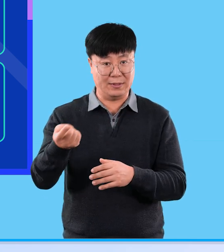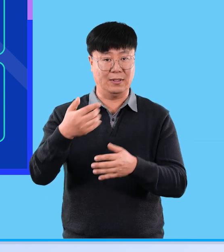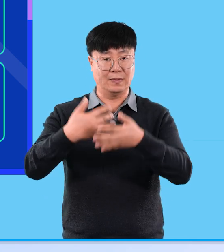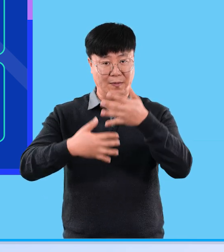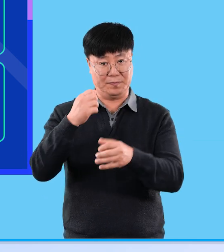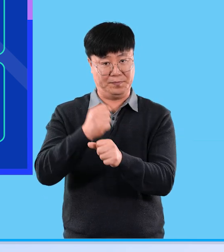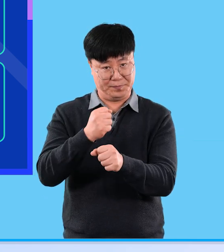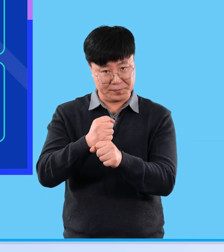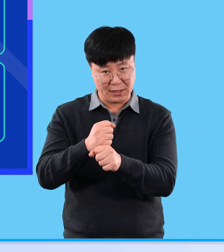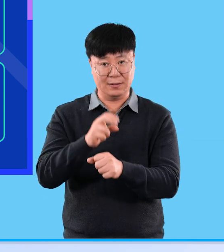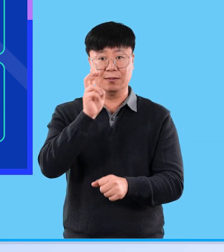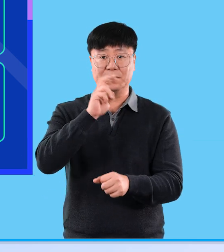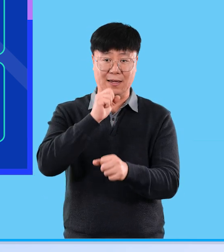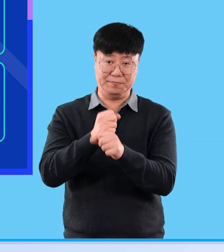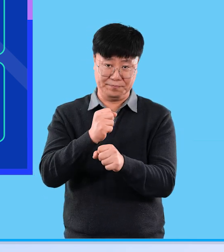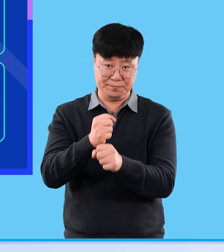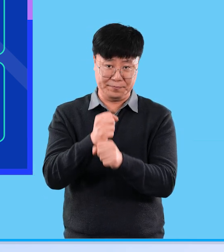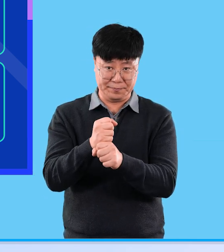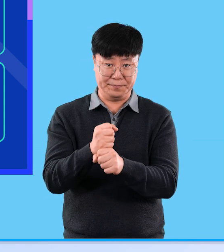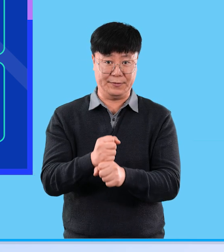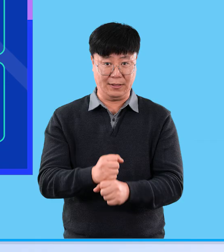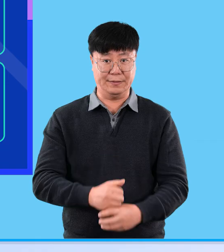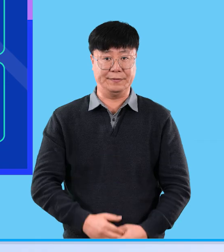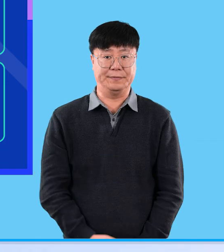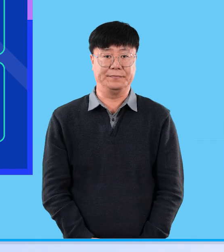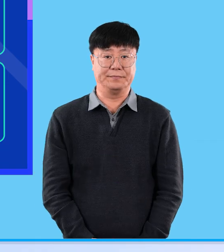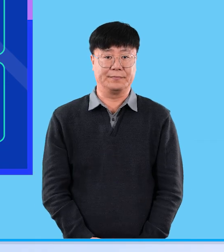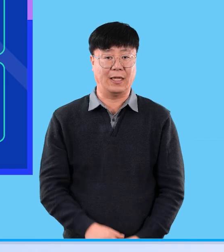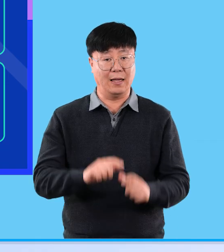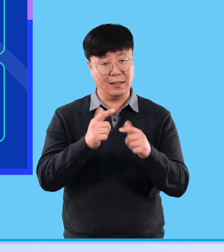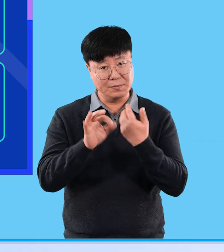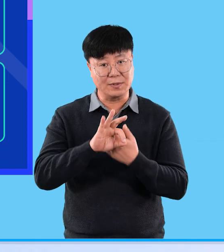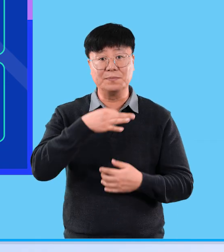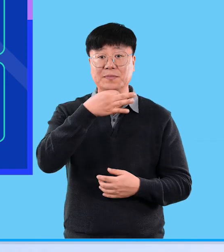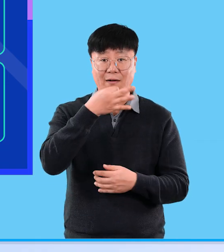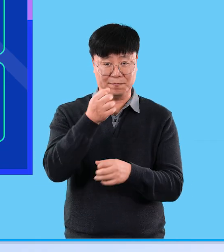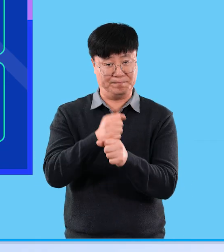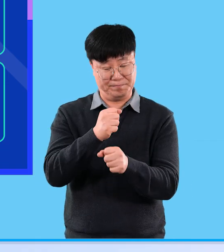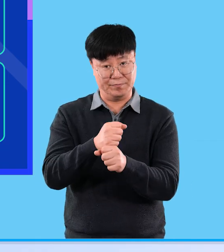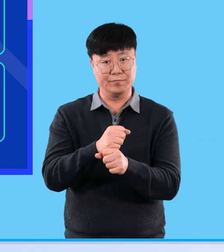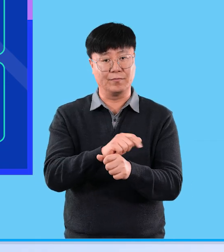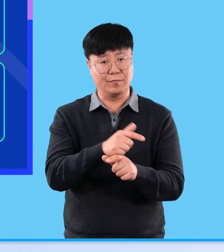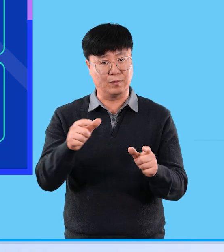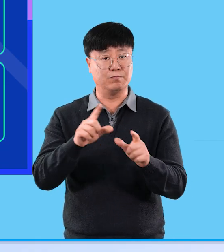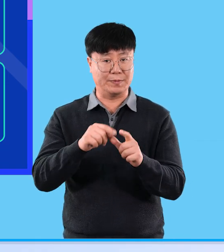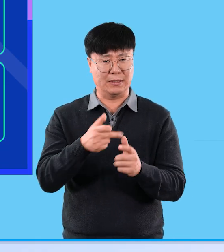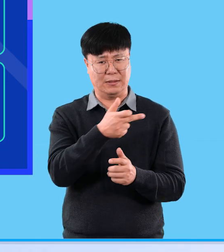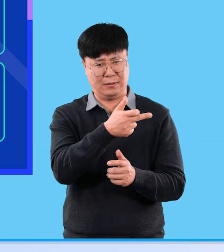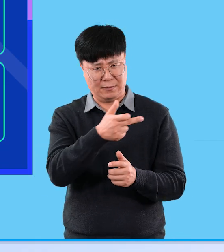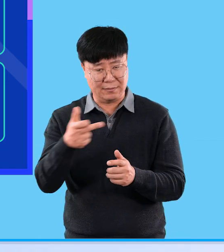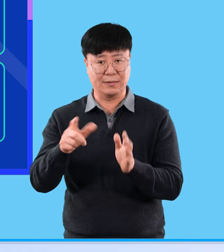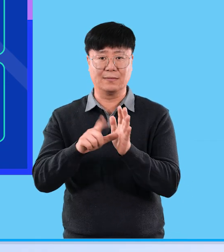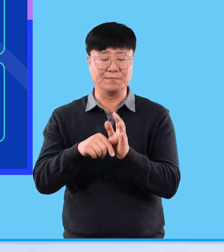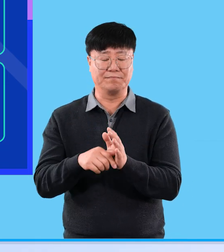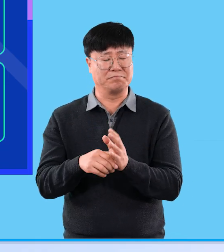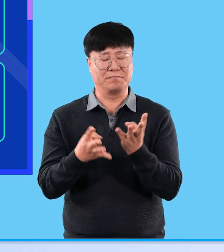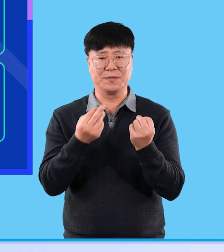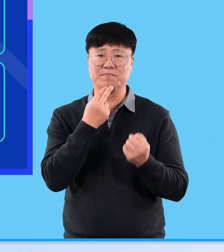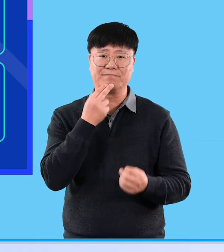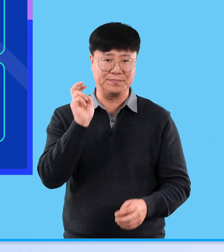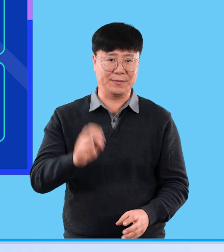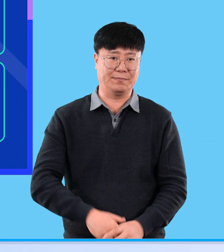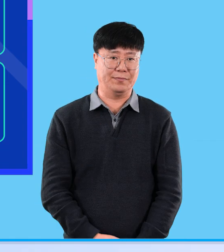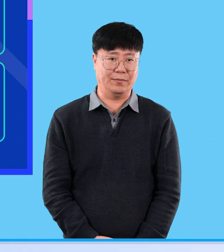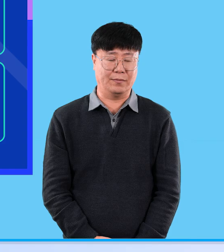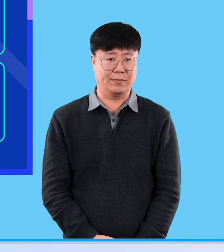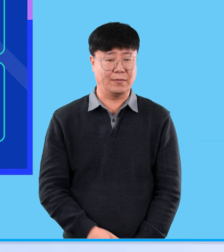영상을 생성을 한다던가 음악 생성을 한다던가 아니면 음성 생성 이런 부분들은 그렇게 큰 시간이 들어가지